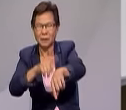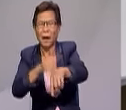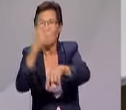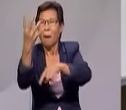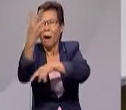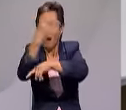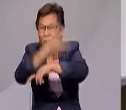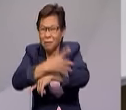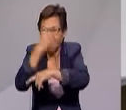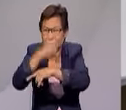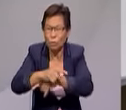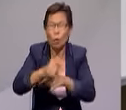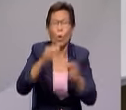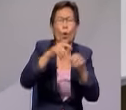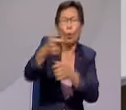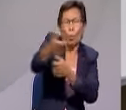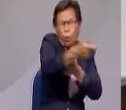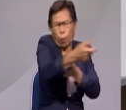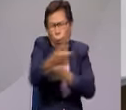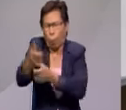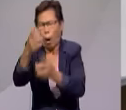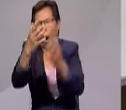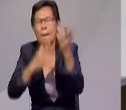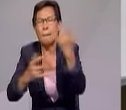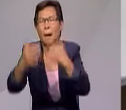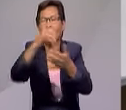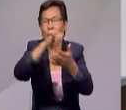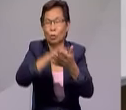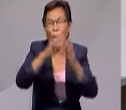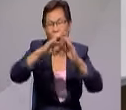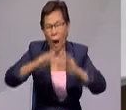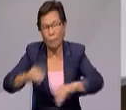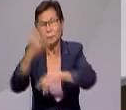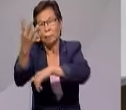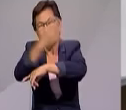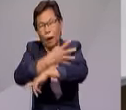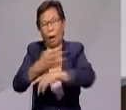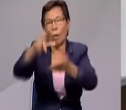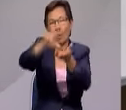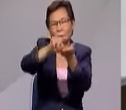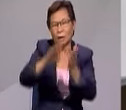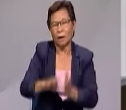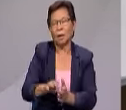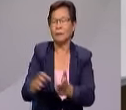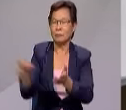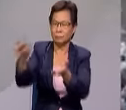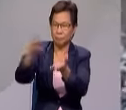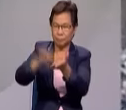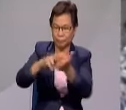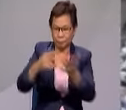4 hari bagi memadamkan kebakaran. Wartawan Ashraf Zuhairi melaporkan.